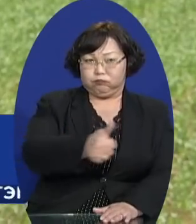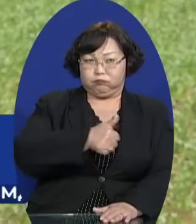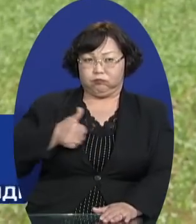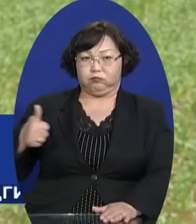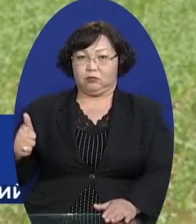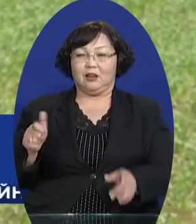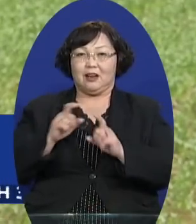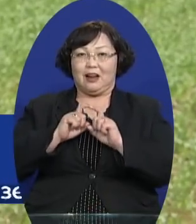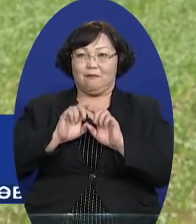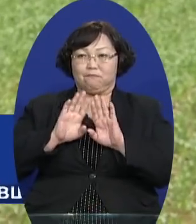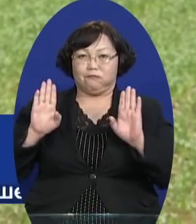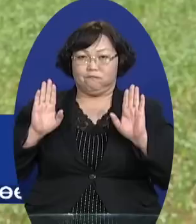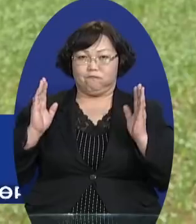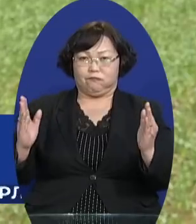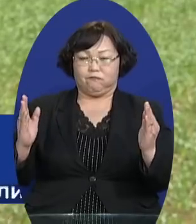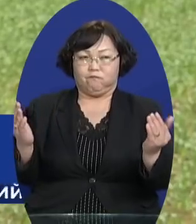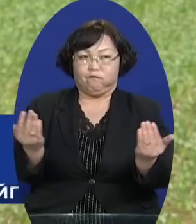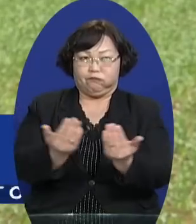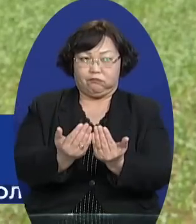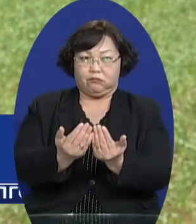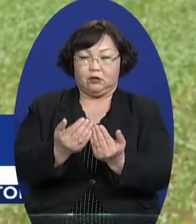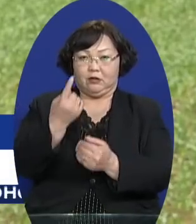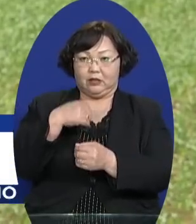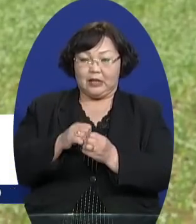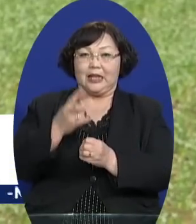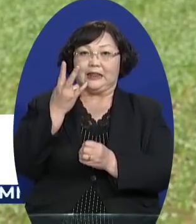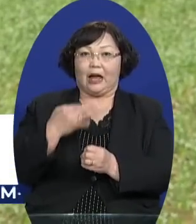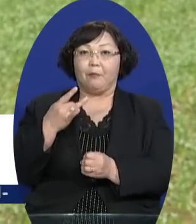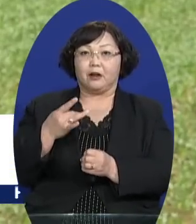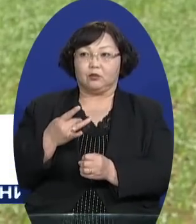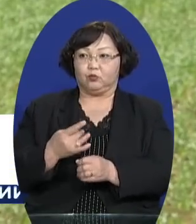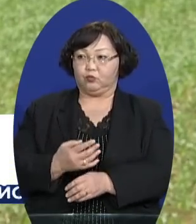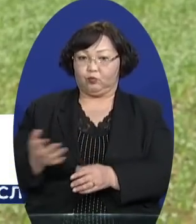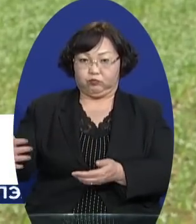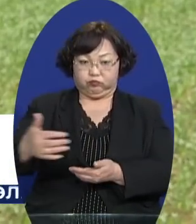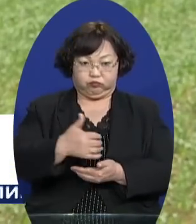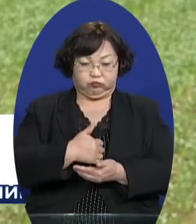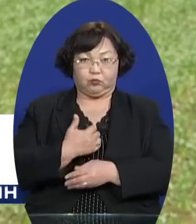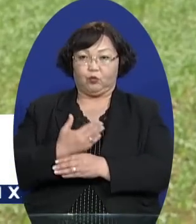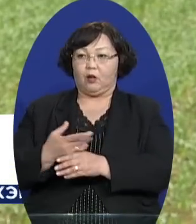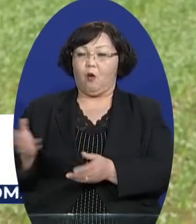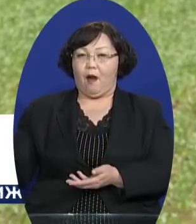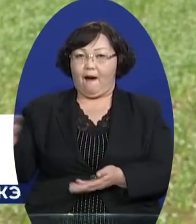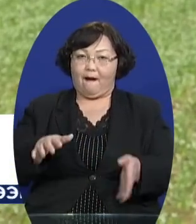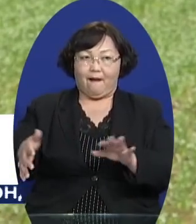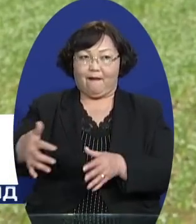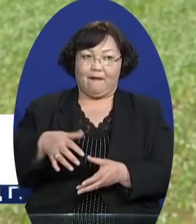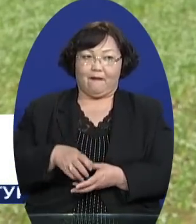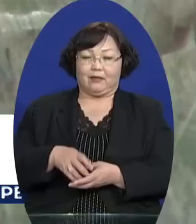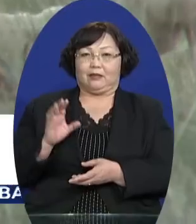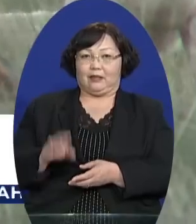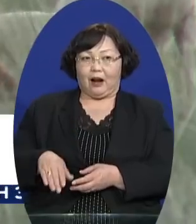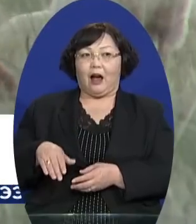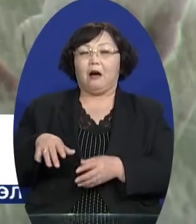удаа бид нар бариад явчихж байгаа. Тэг чи намар эргүүлээд хурааж авдаг. Тэгээд хэрвээ орхих юм бол малчид энийг бүр эвдээд мал нь эвдээд юучгүй